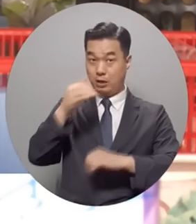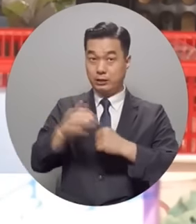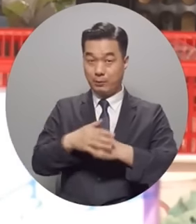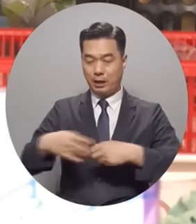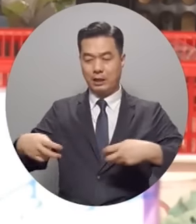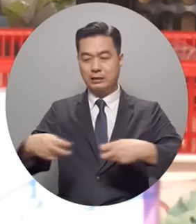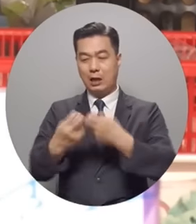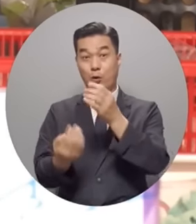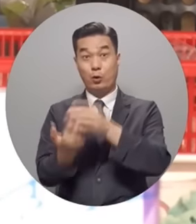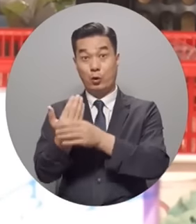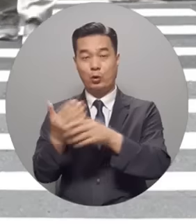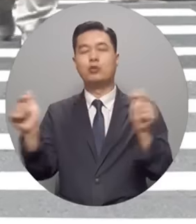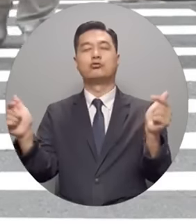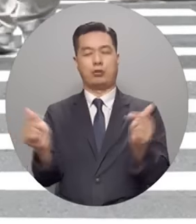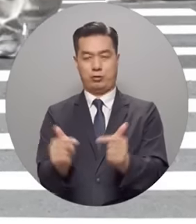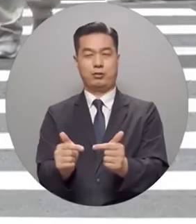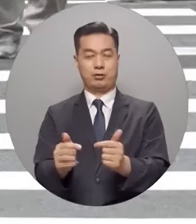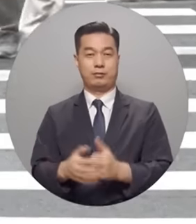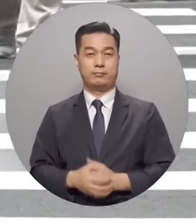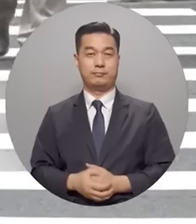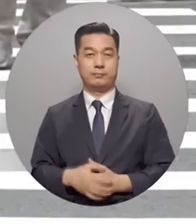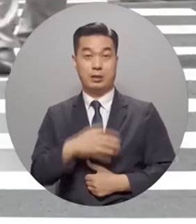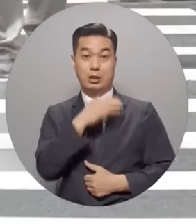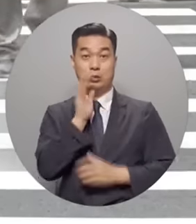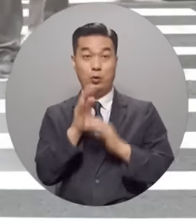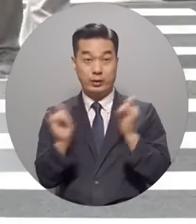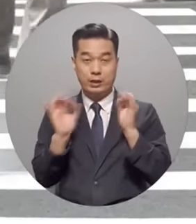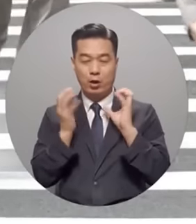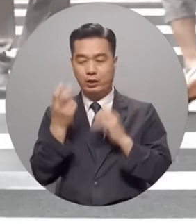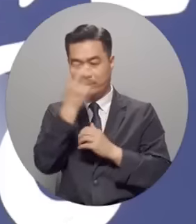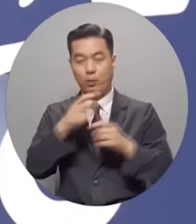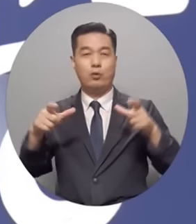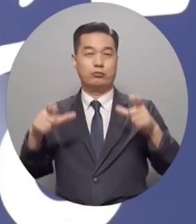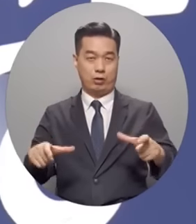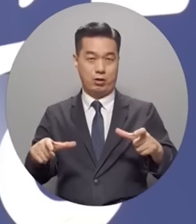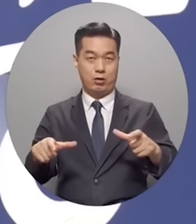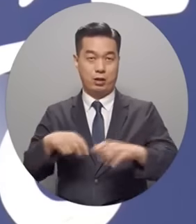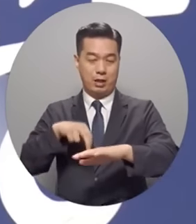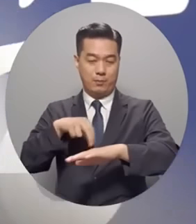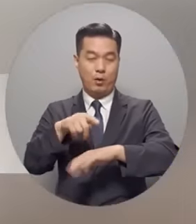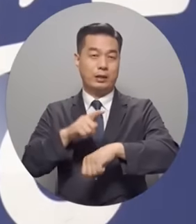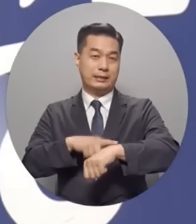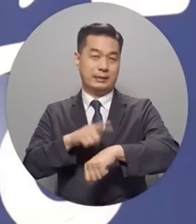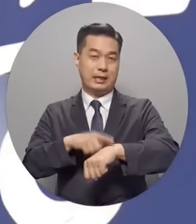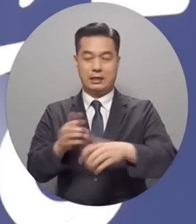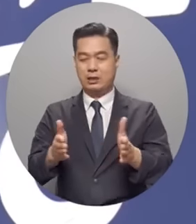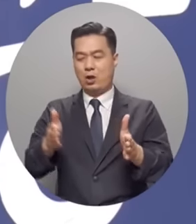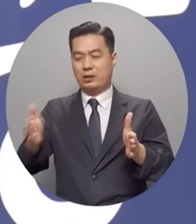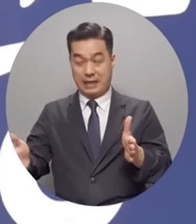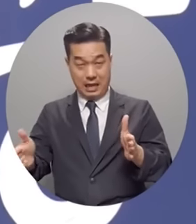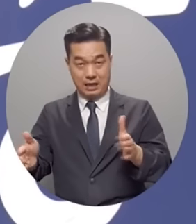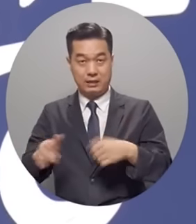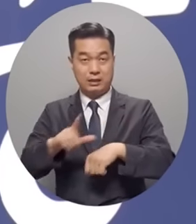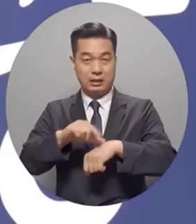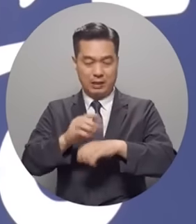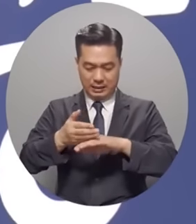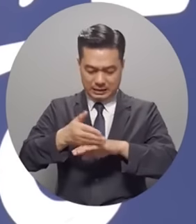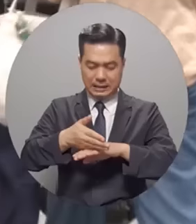거죠. 현재 노인과 어린이 보호구역에선 이렇게 보행 신호 시간을 연장해 신호등을 운영